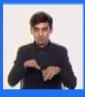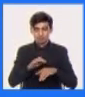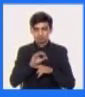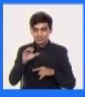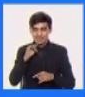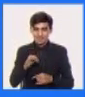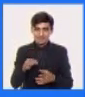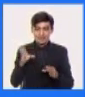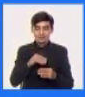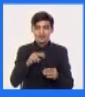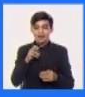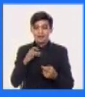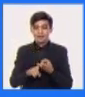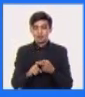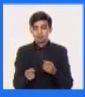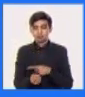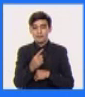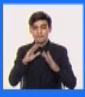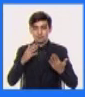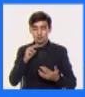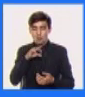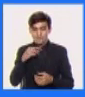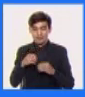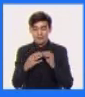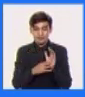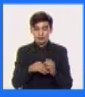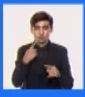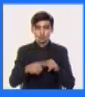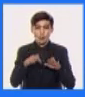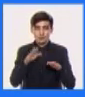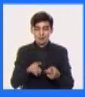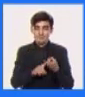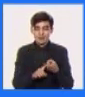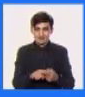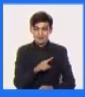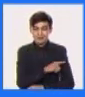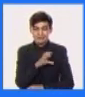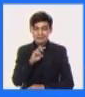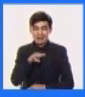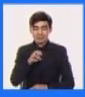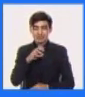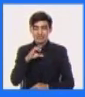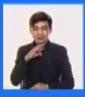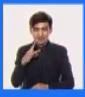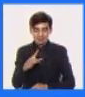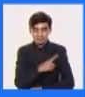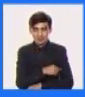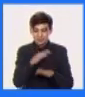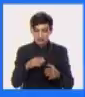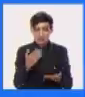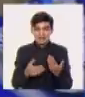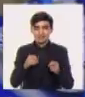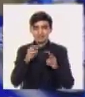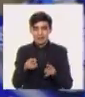положительном результате на коронавирусную инфекцию COVID-19 пациентка переводится либо в инфекционный стационар, либо в специализированный